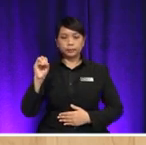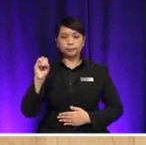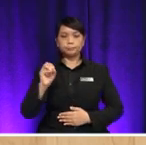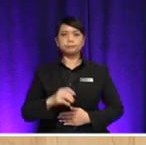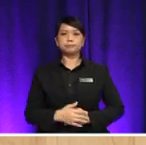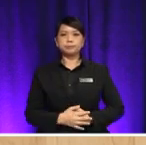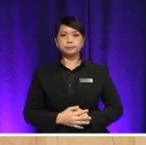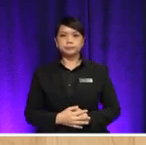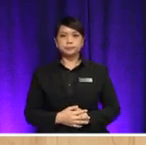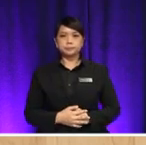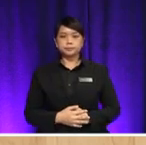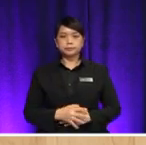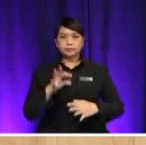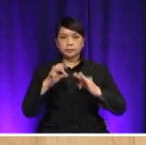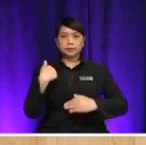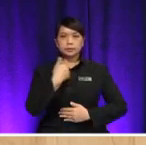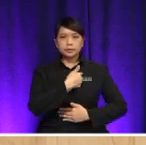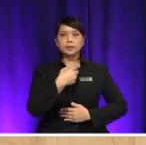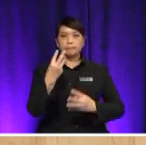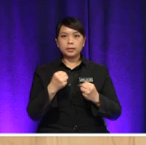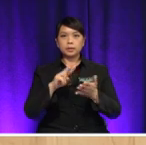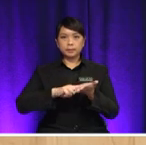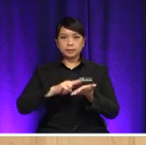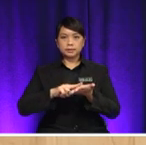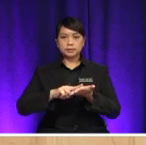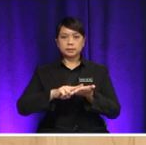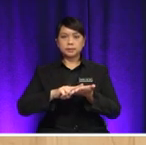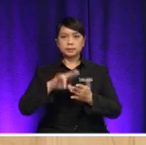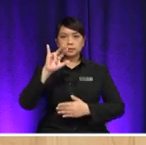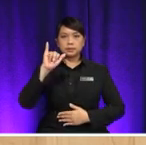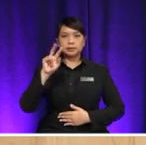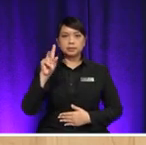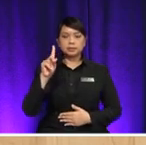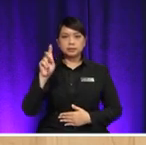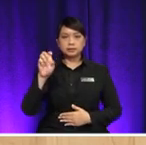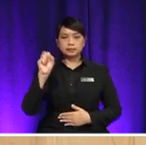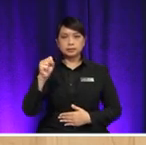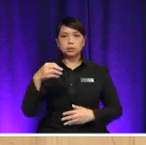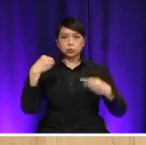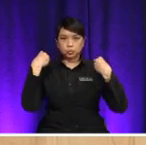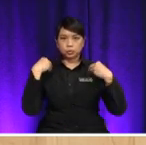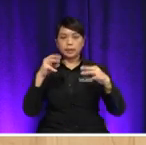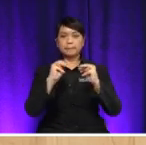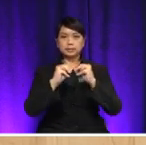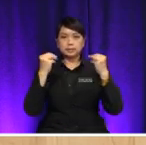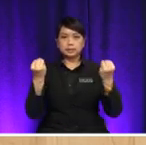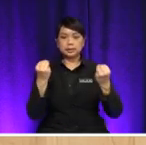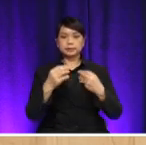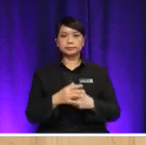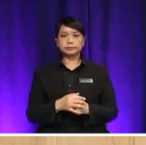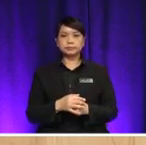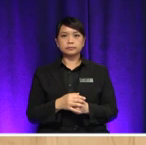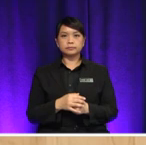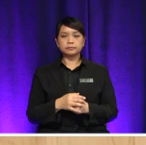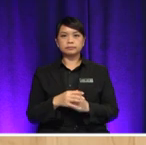109 Oke kalau kita baca indeks jualan majalah pada tahun 2015